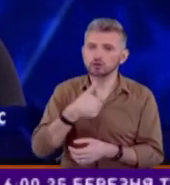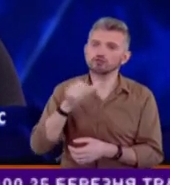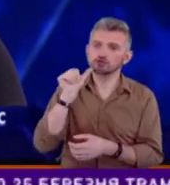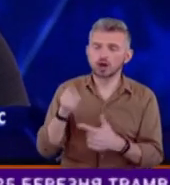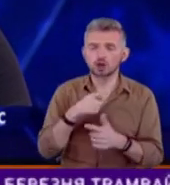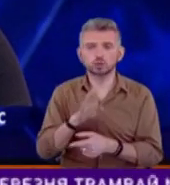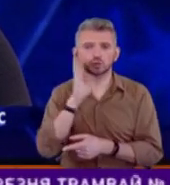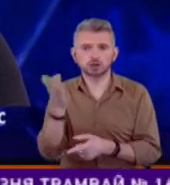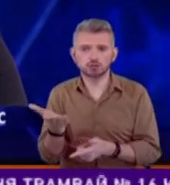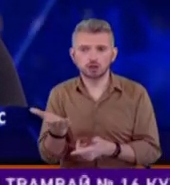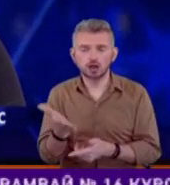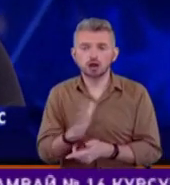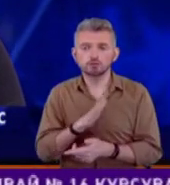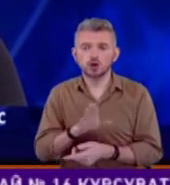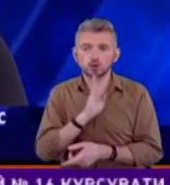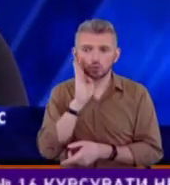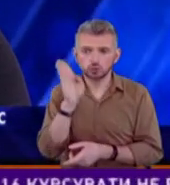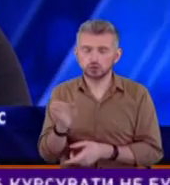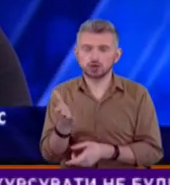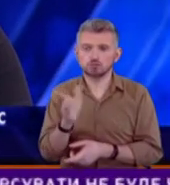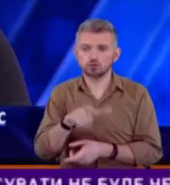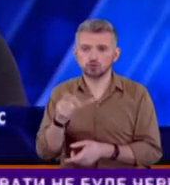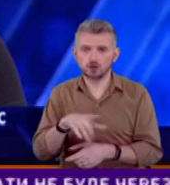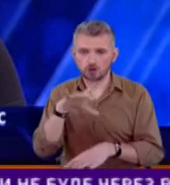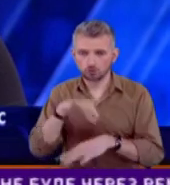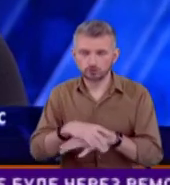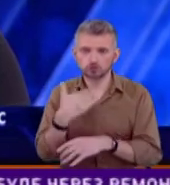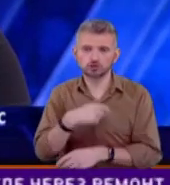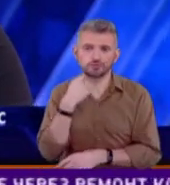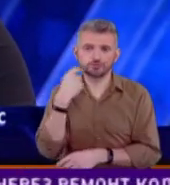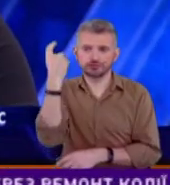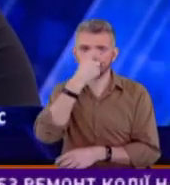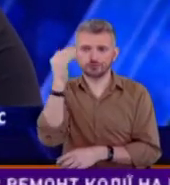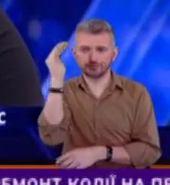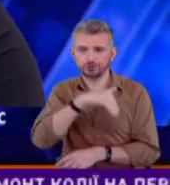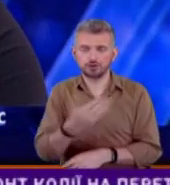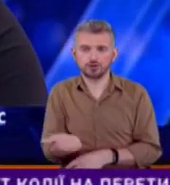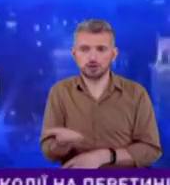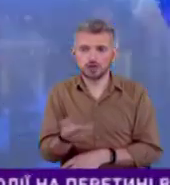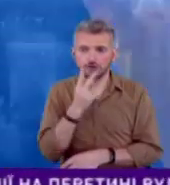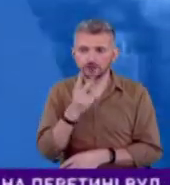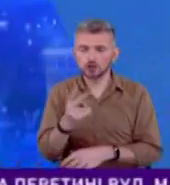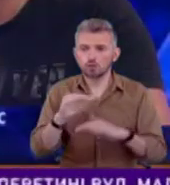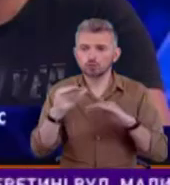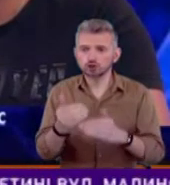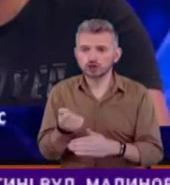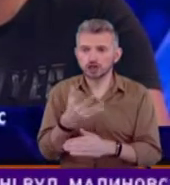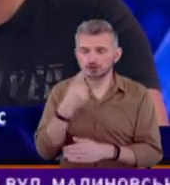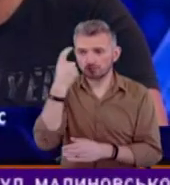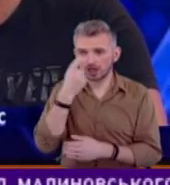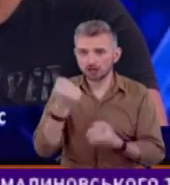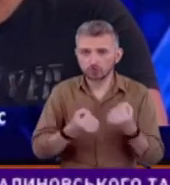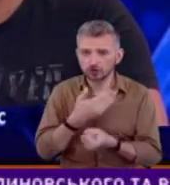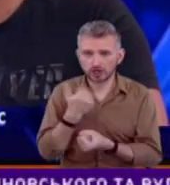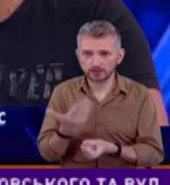вот утром. Но бывает даже утром людей ловят уже выпившими. И мы видели, что уменьшения количества пьяных водителей